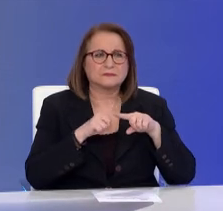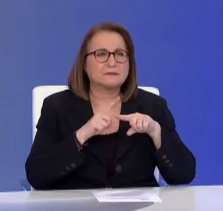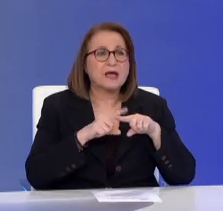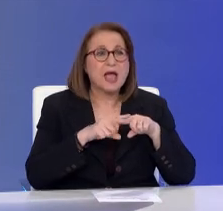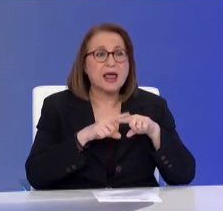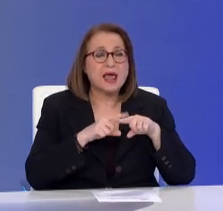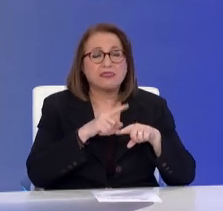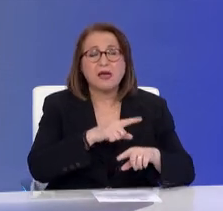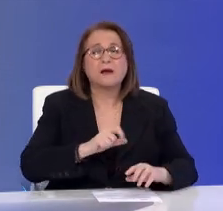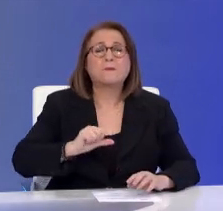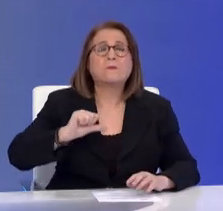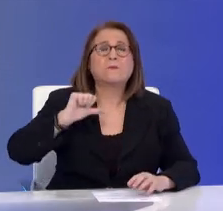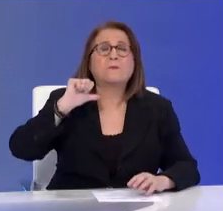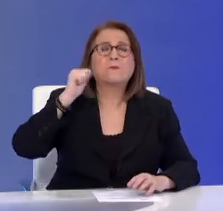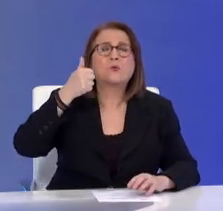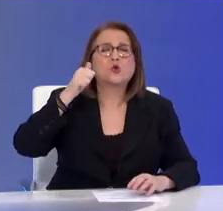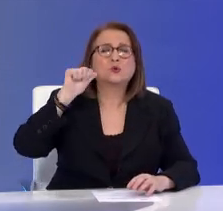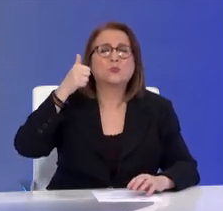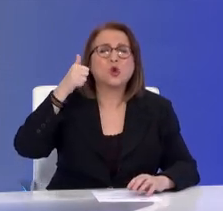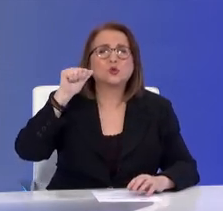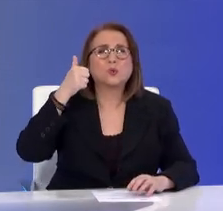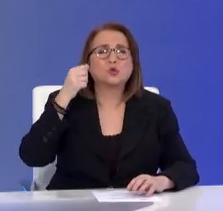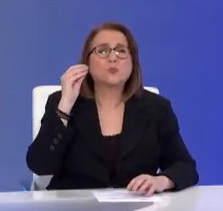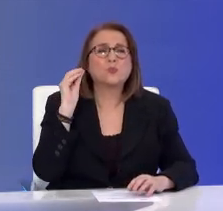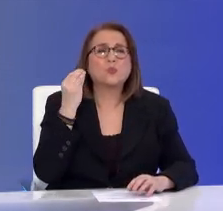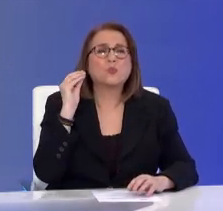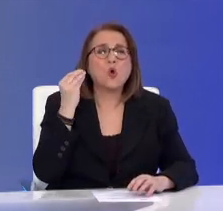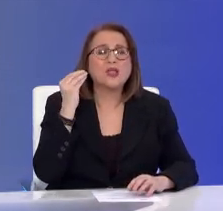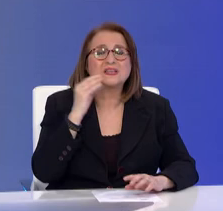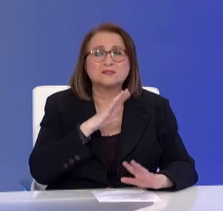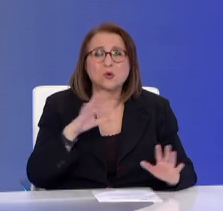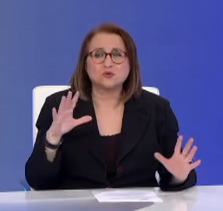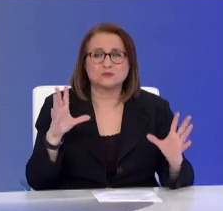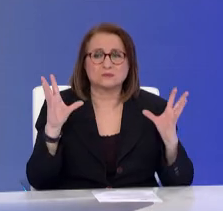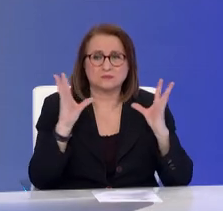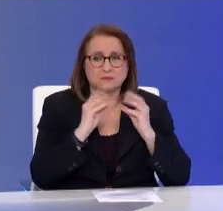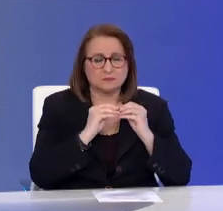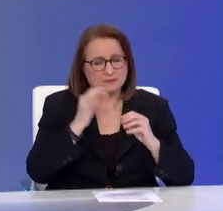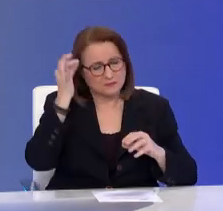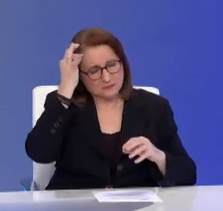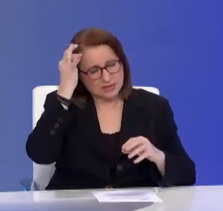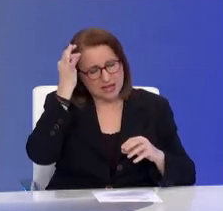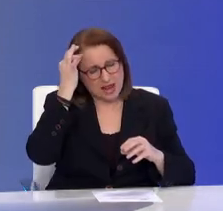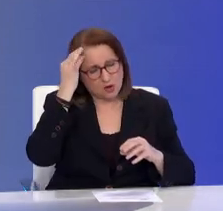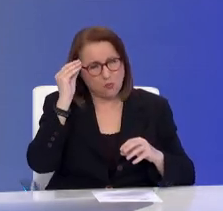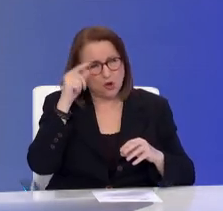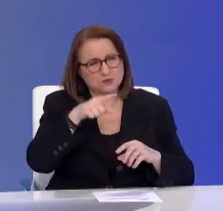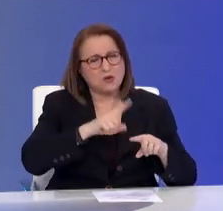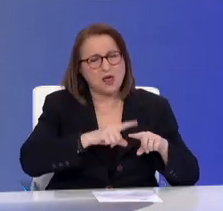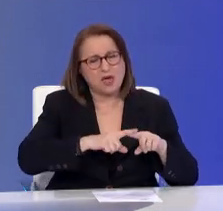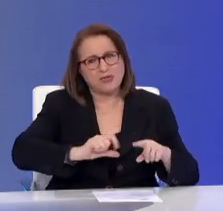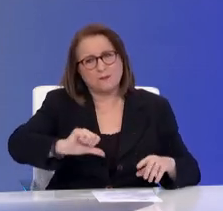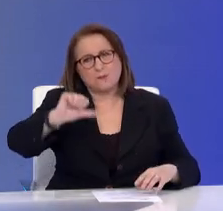αποτέλεσε πρότυπο πολιτισμού και έμπνευση για τον γαλλικό πολιτισμό.